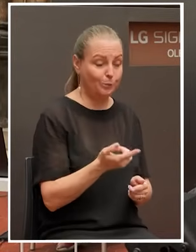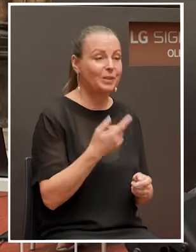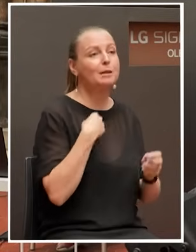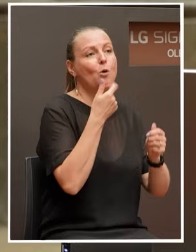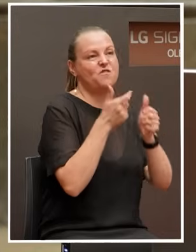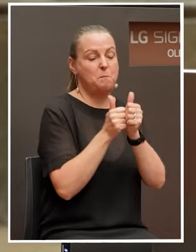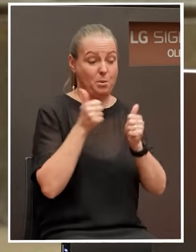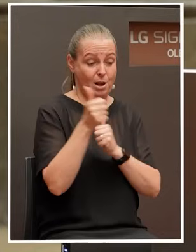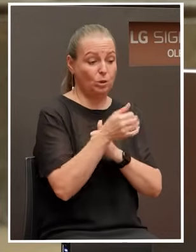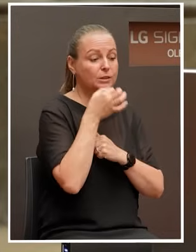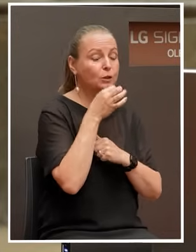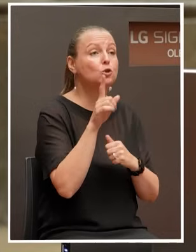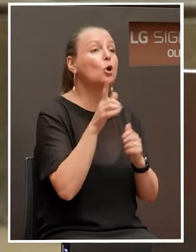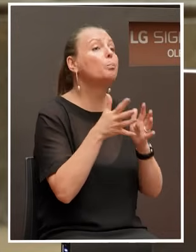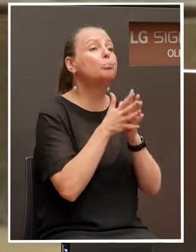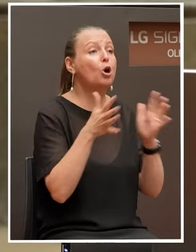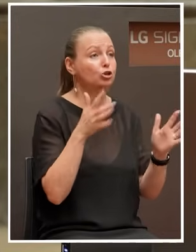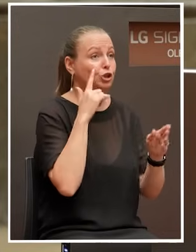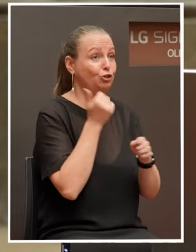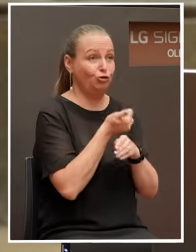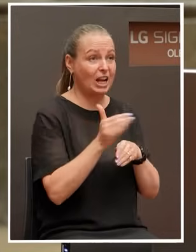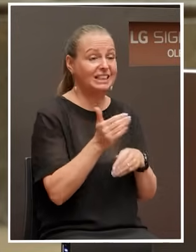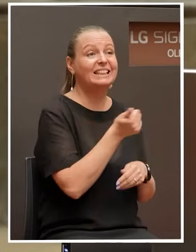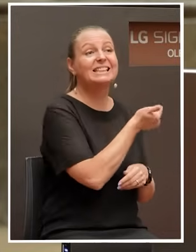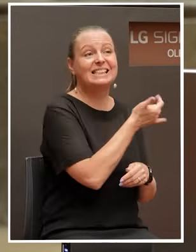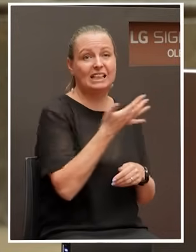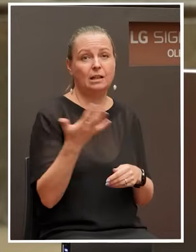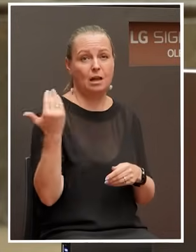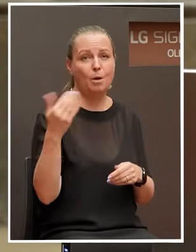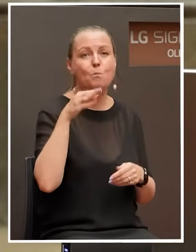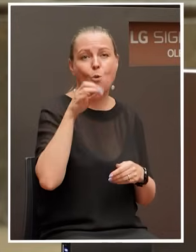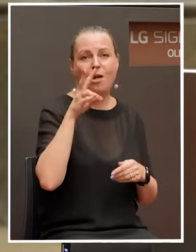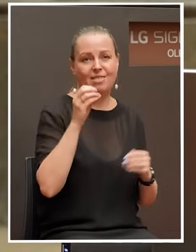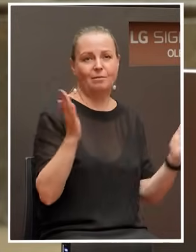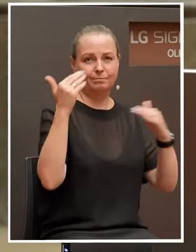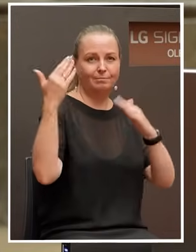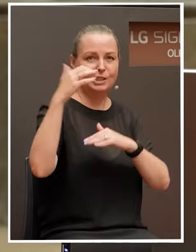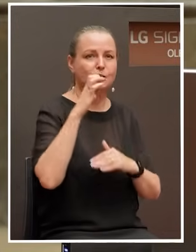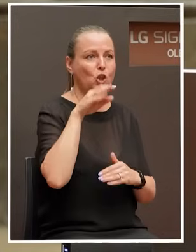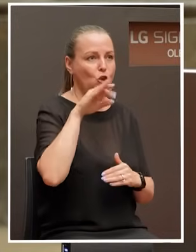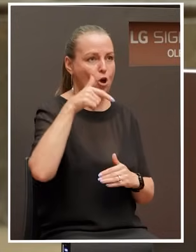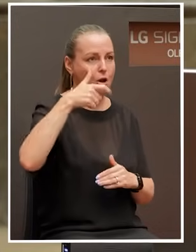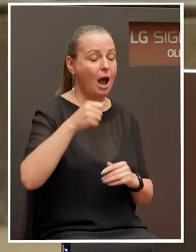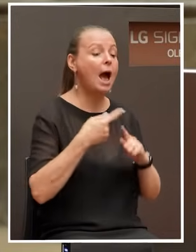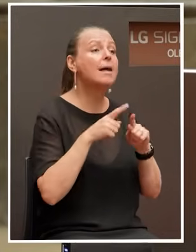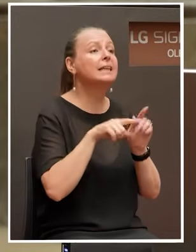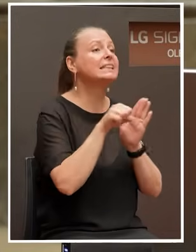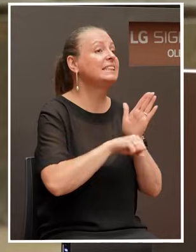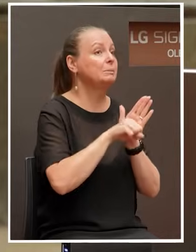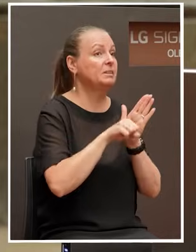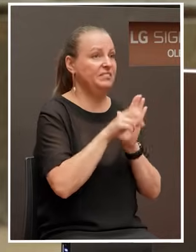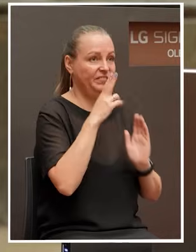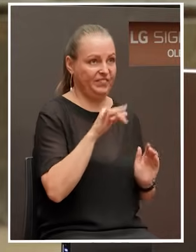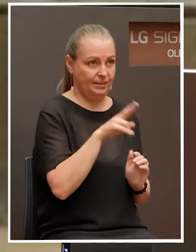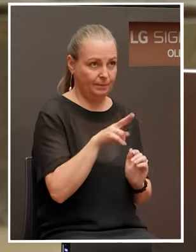что значительная часть цикла стогов Моне – это зимние виды. Где